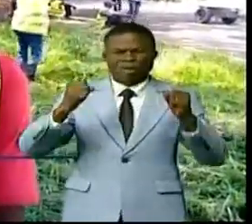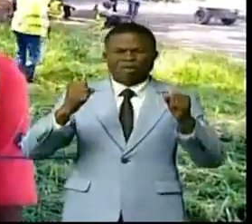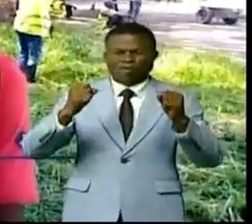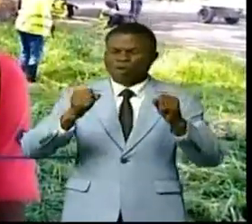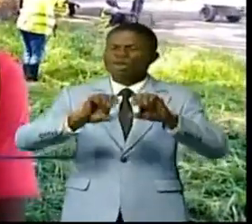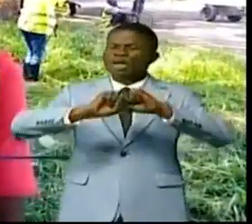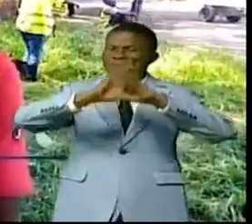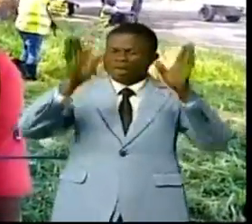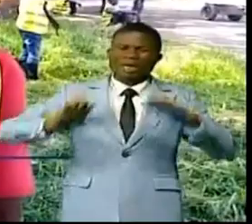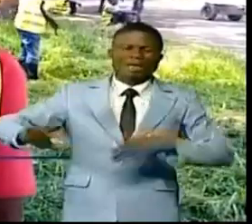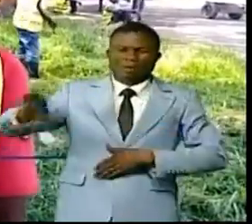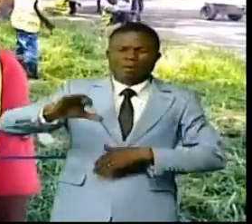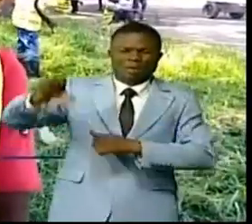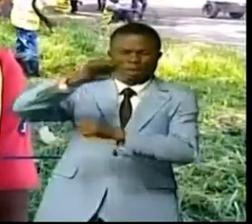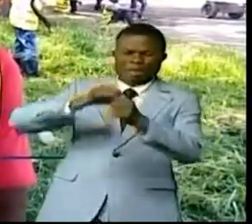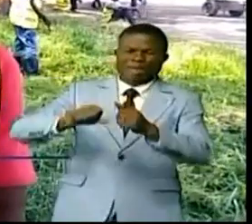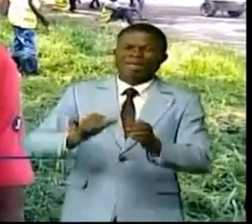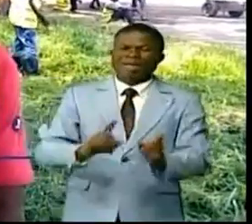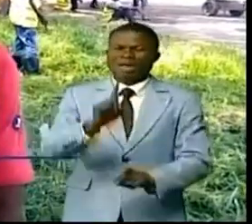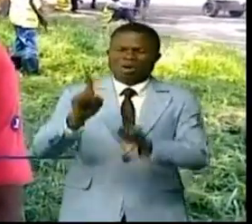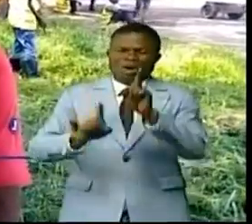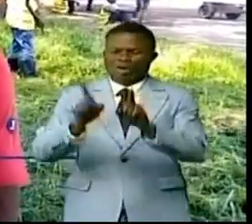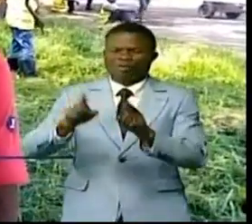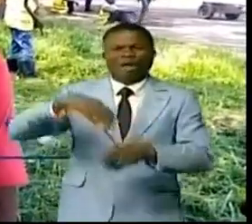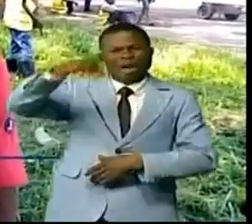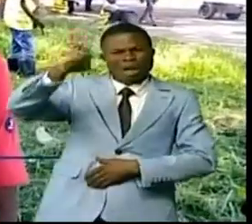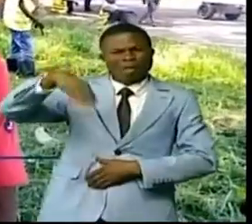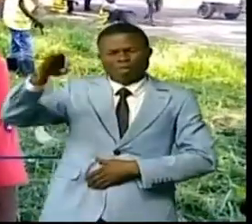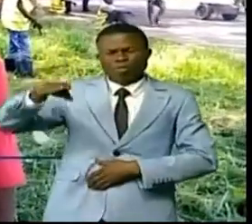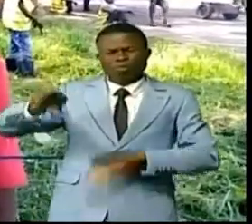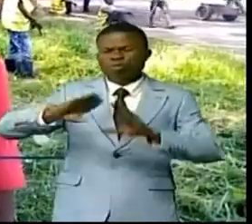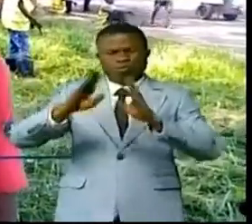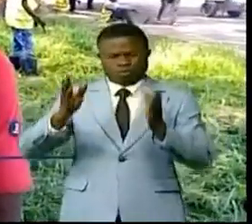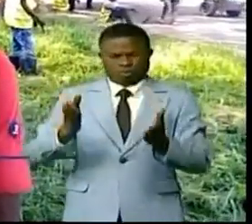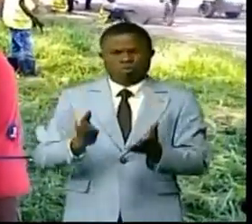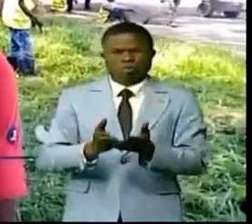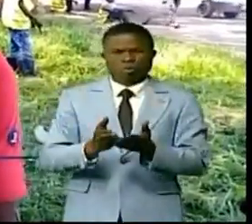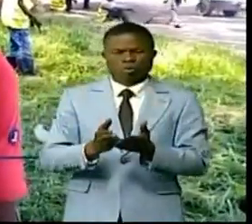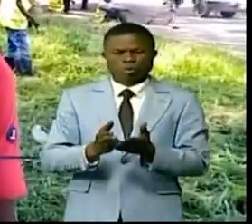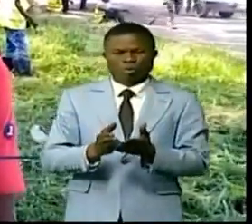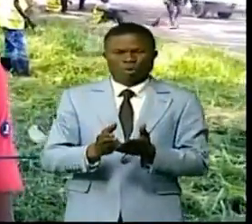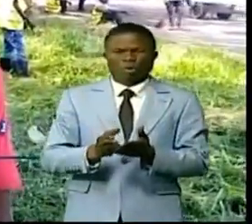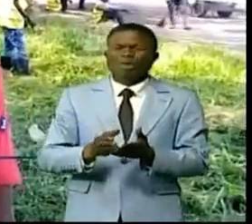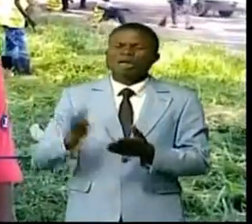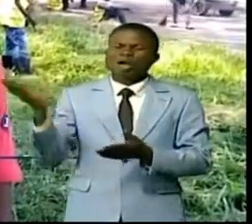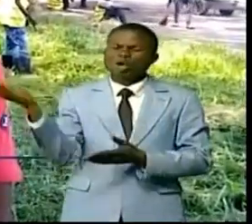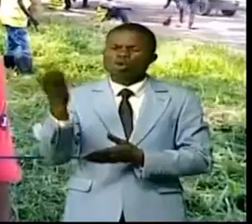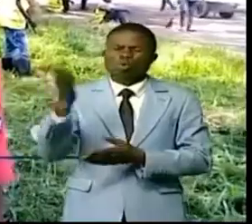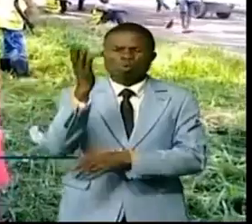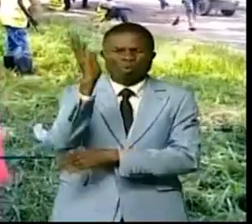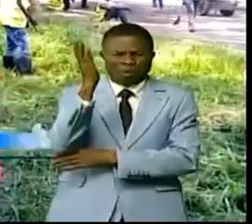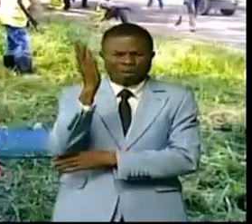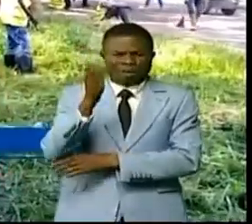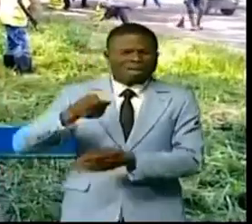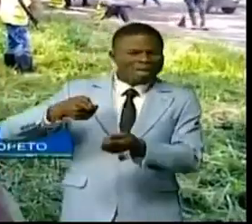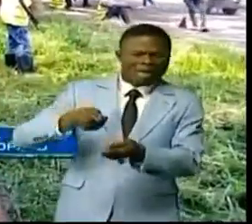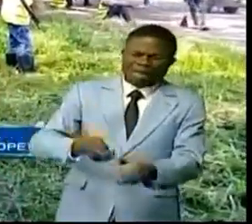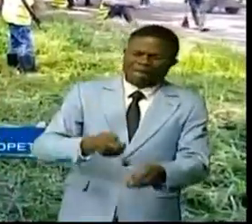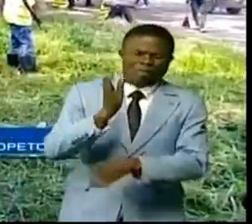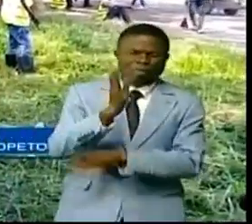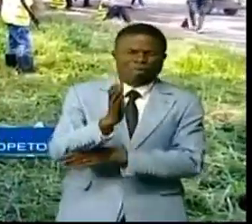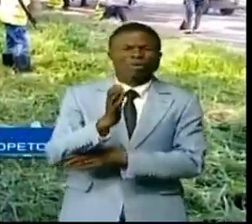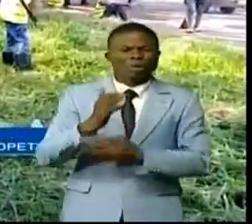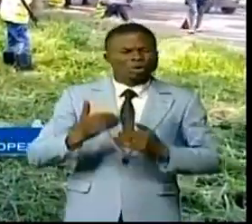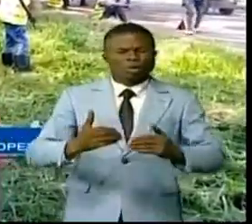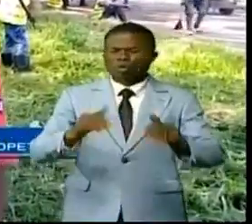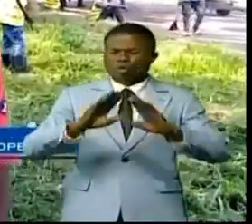L'embellissement de la pelouse, la peinture, le désherbage, le plantage. Bref,